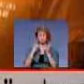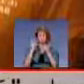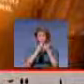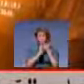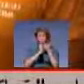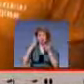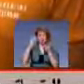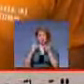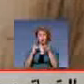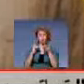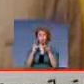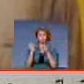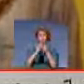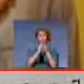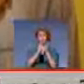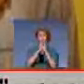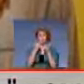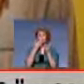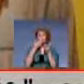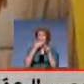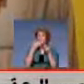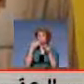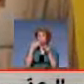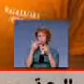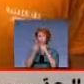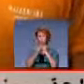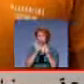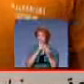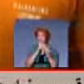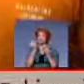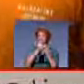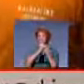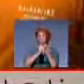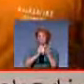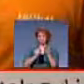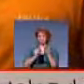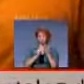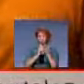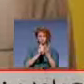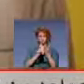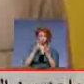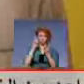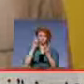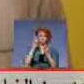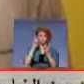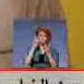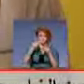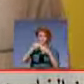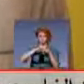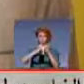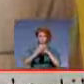صح مكتوبه صح مش حروف مقطعه لا لا بماء الزعفران وورقه تاني